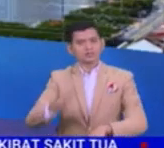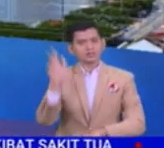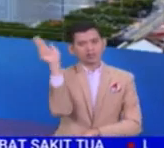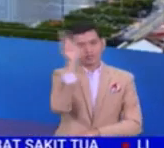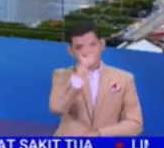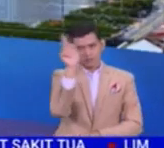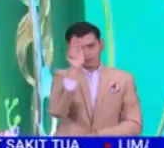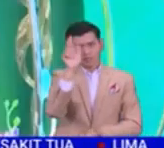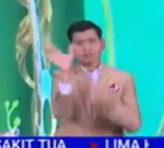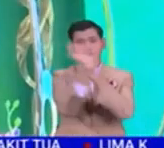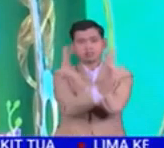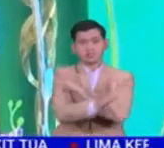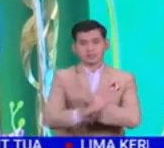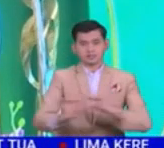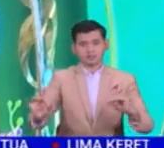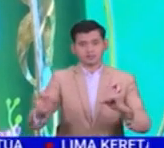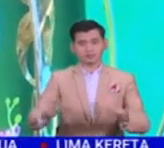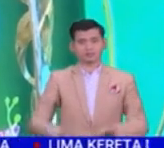negeri.